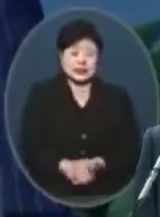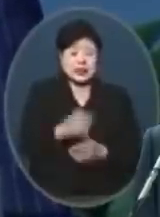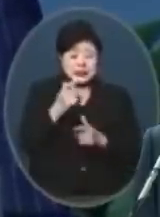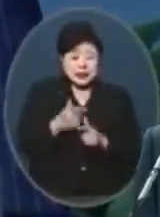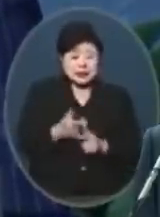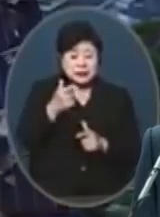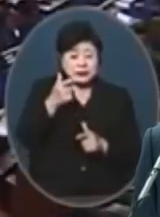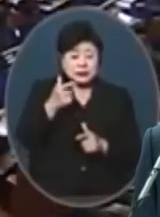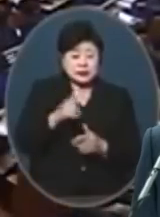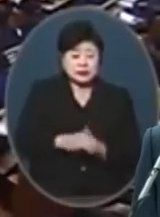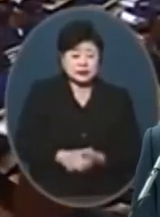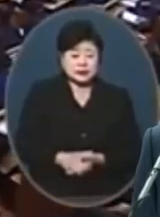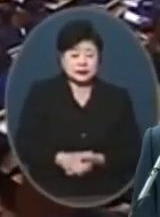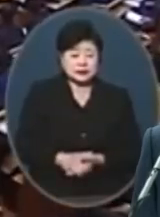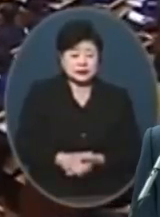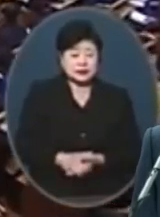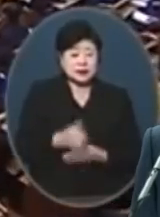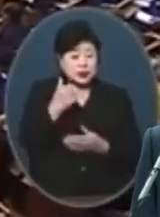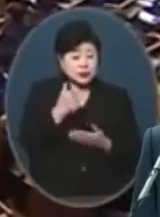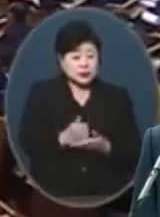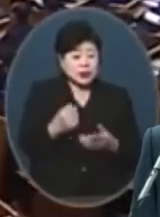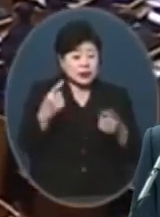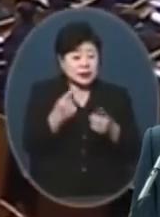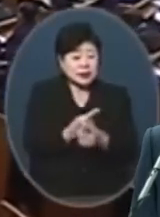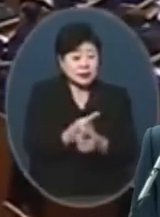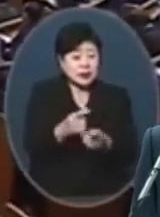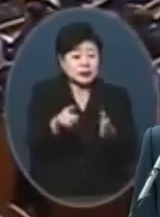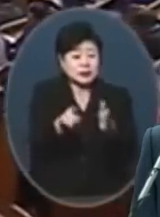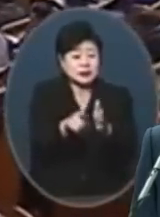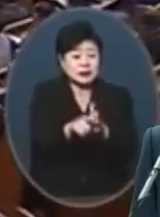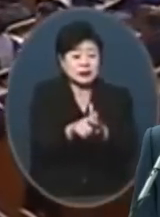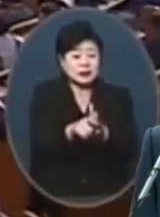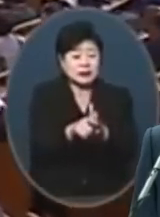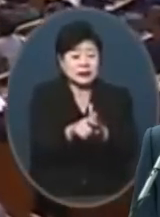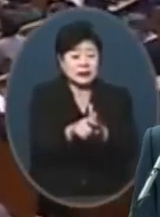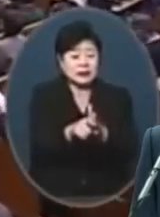예수님은 우리의 죄를 대속하기 위하여